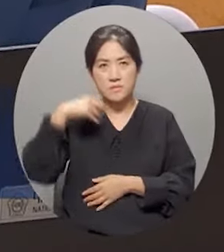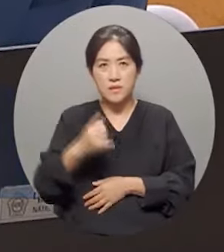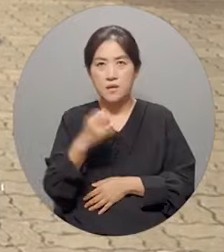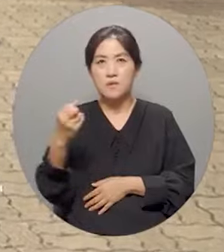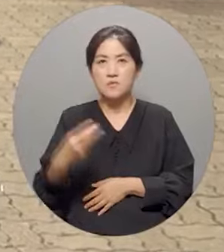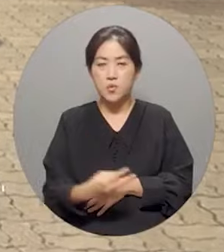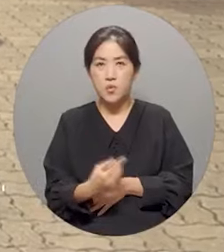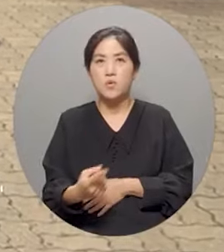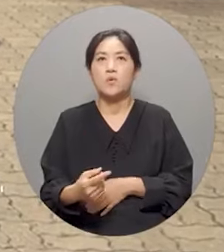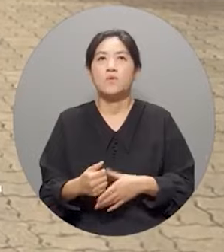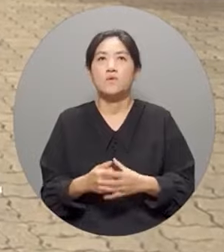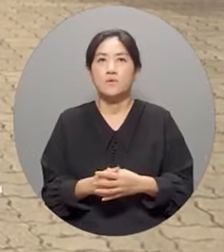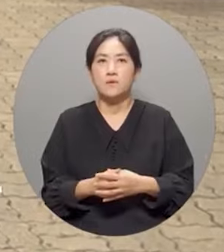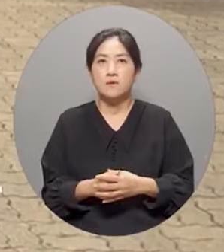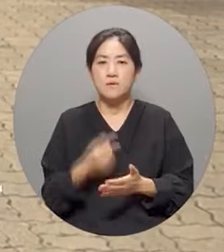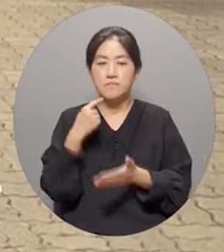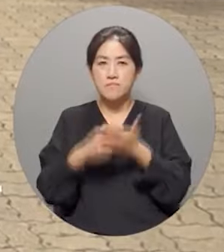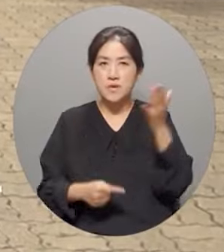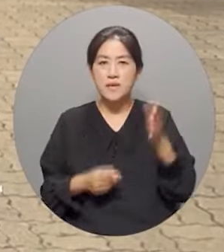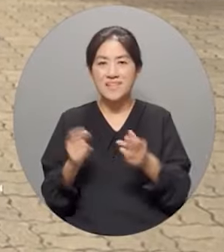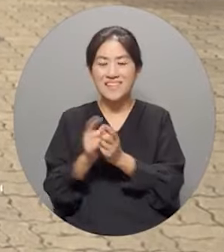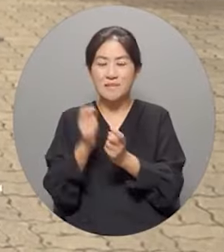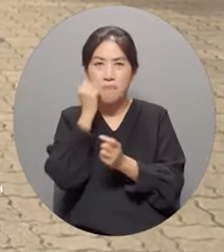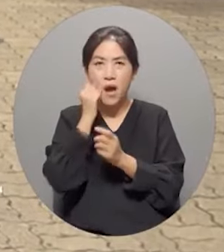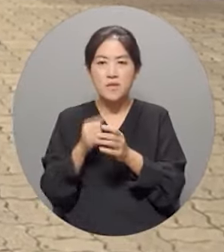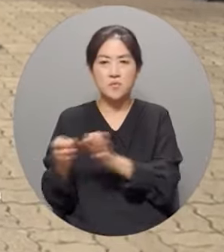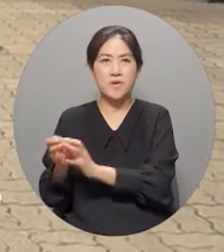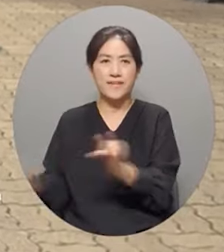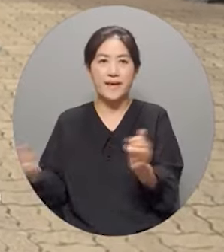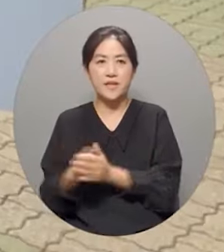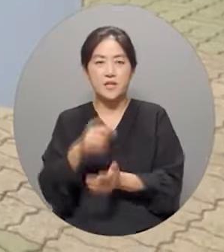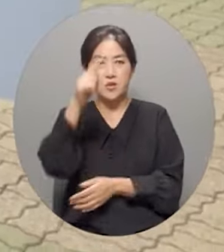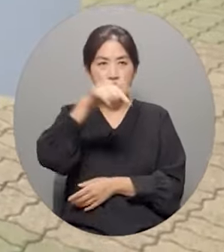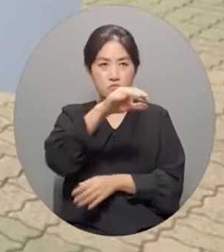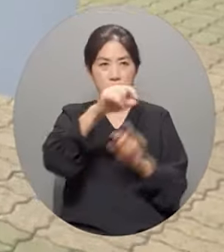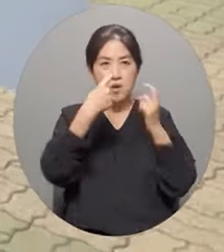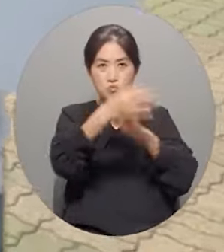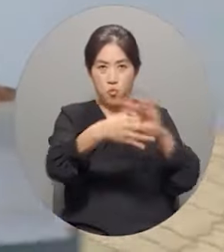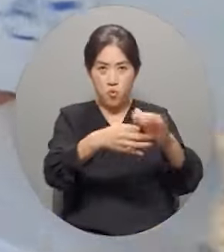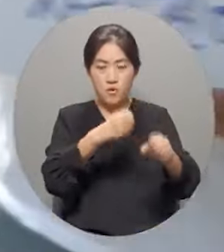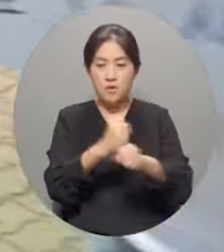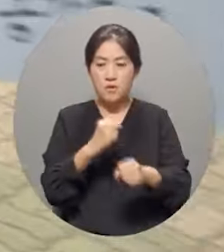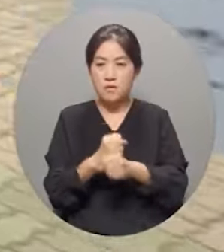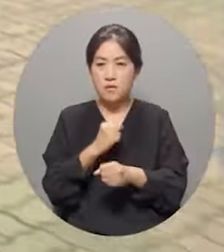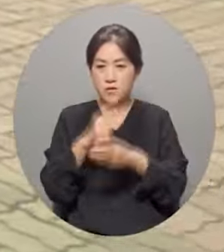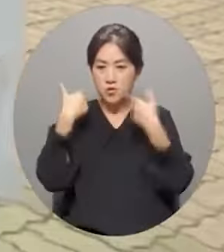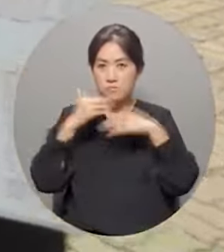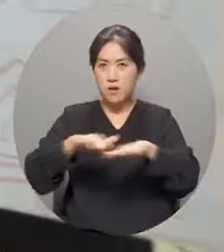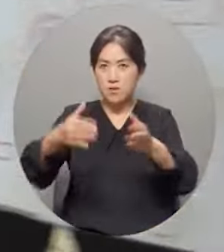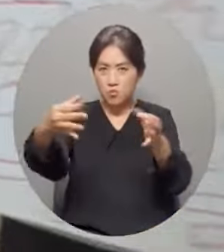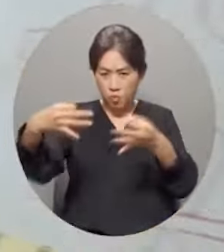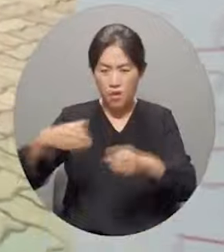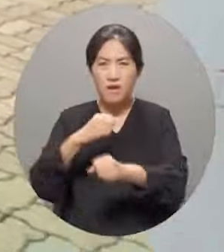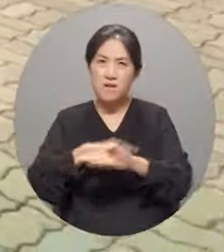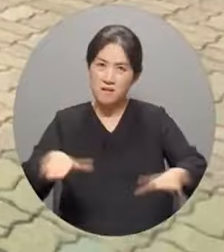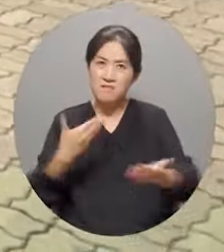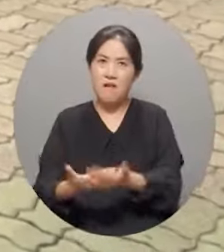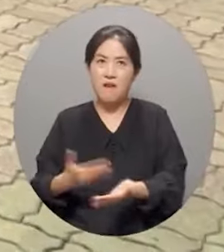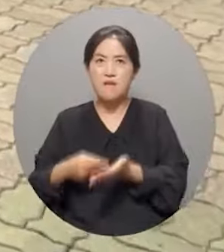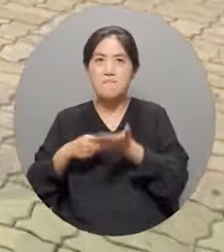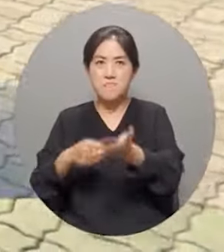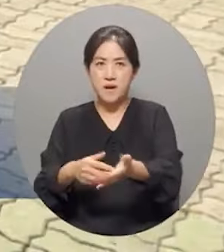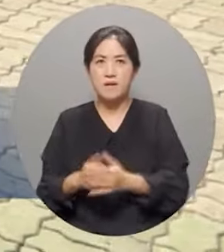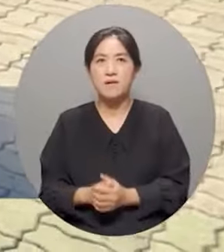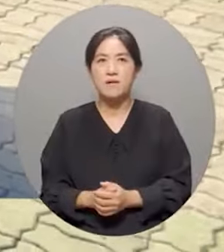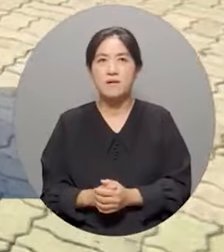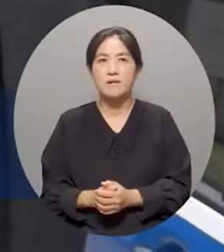그리고 느낍니다. 피해 소상공인들은 구 대표의 사죄 출연과 당국의 대책 마련을 촉구했습니다.